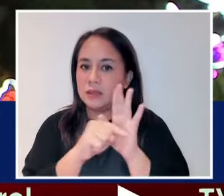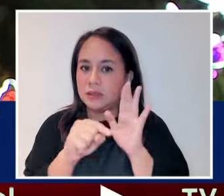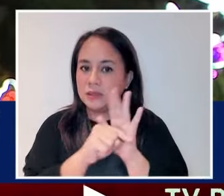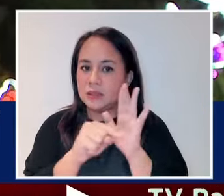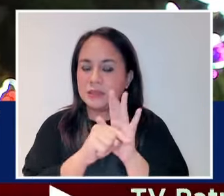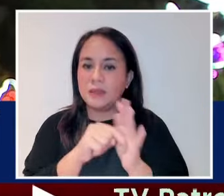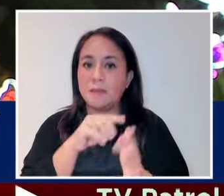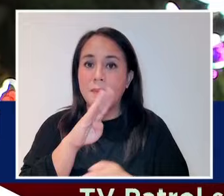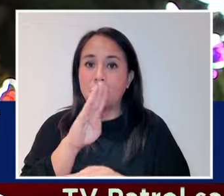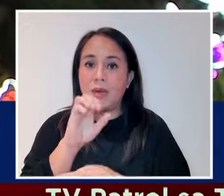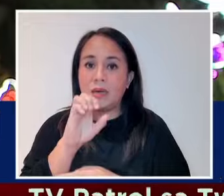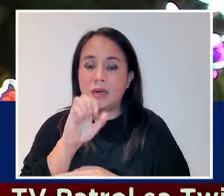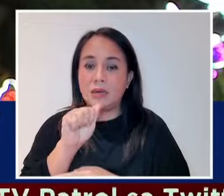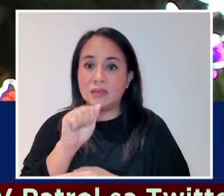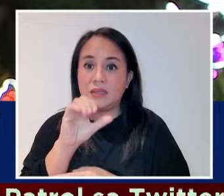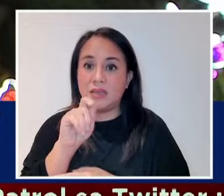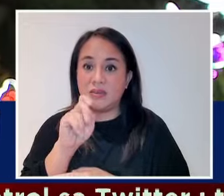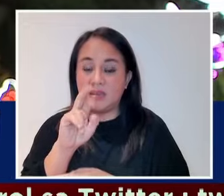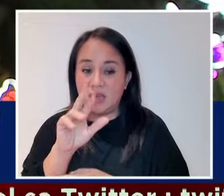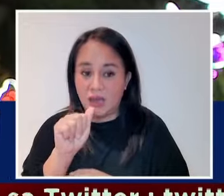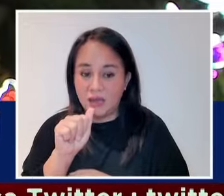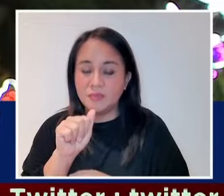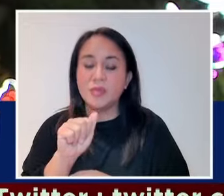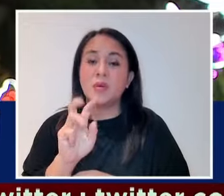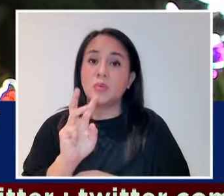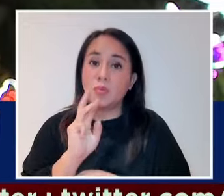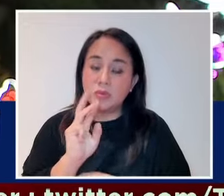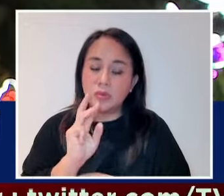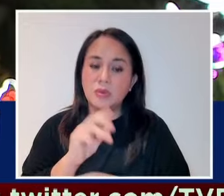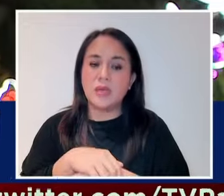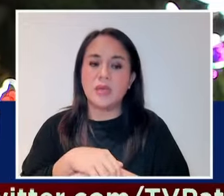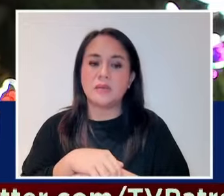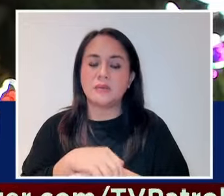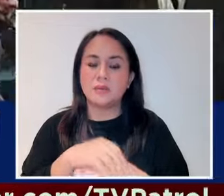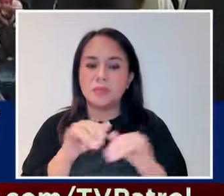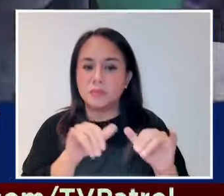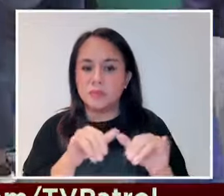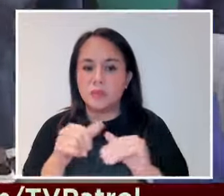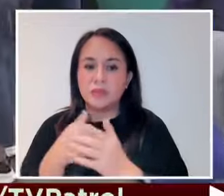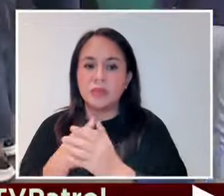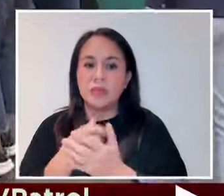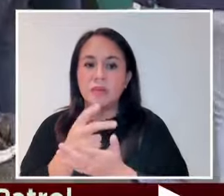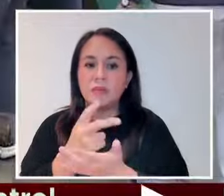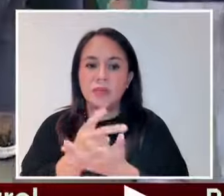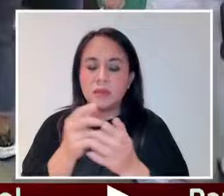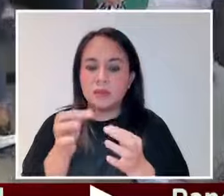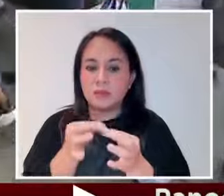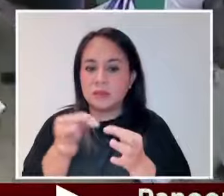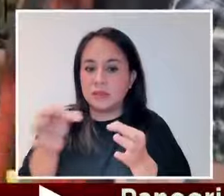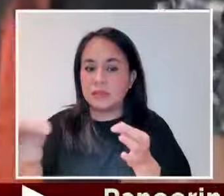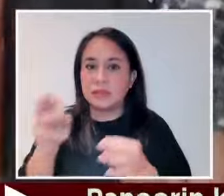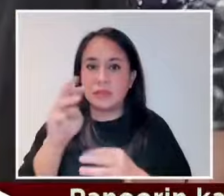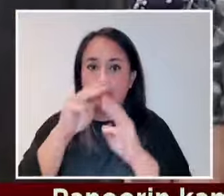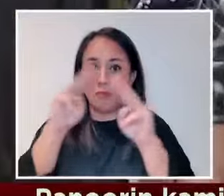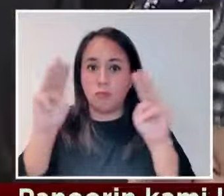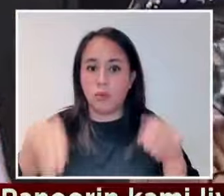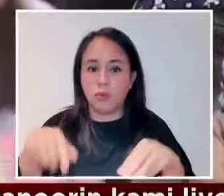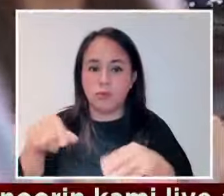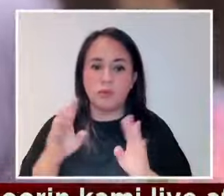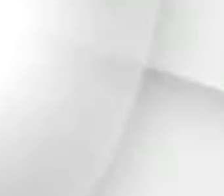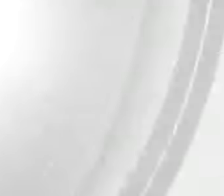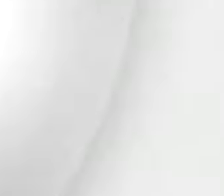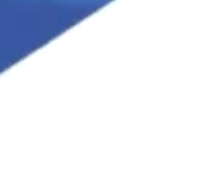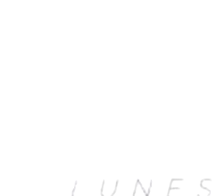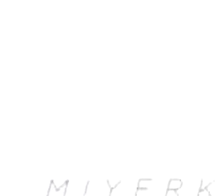bacterial contaminants ang tangke ng tubig at yung water meter sa parking extension ng isang mall dito sa Baguio.